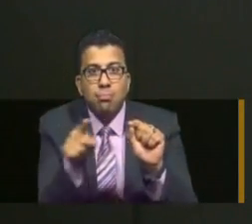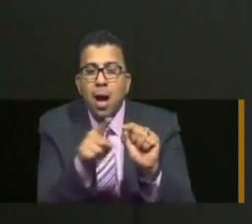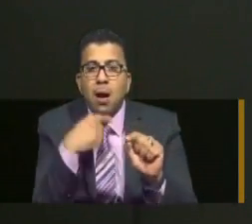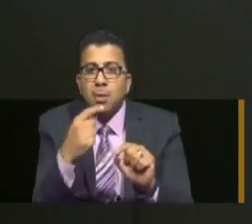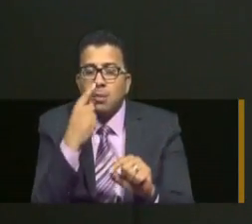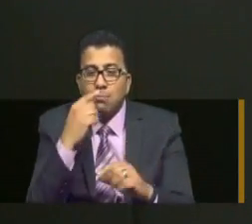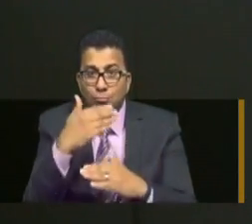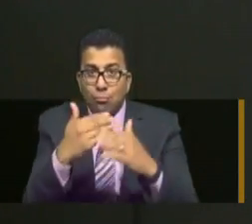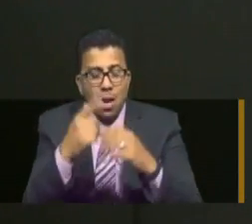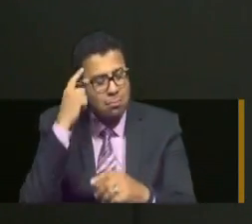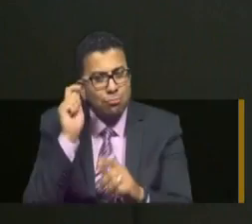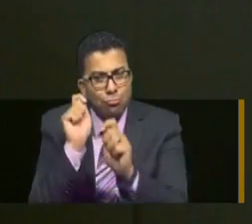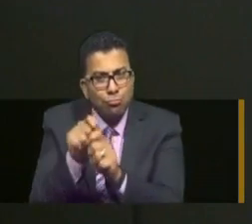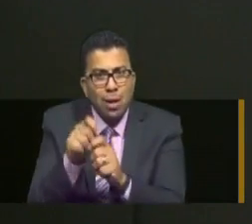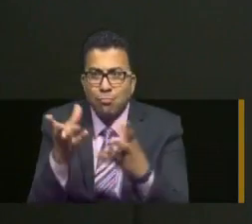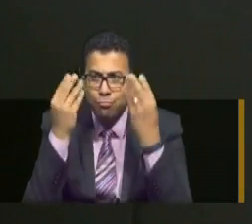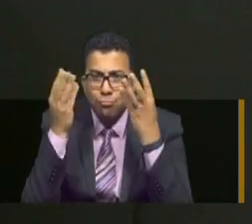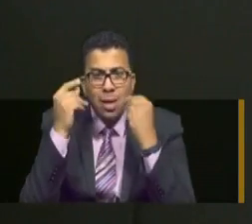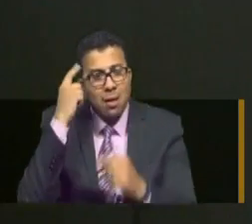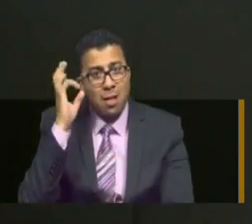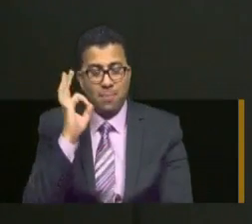المرحلة، وبالتالي قد نهمل